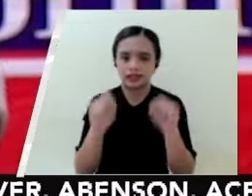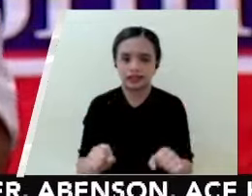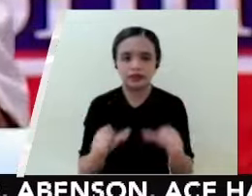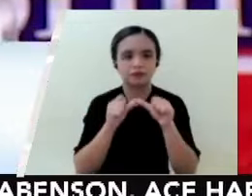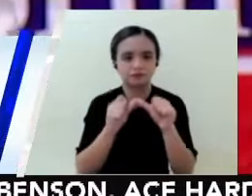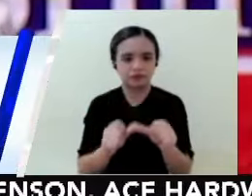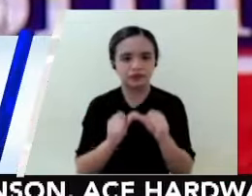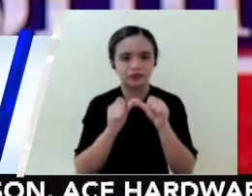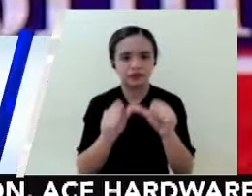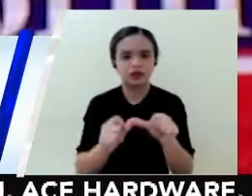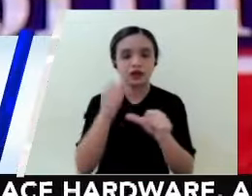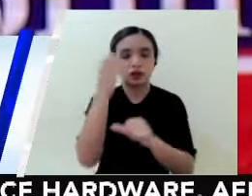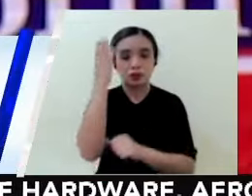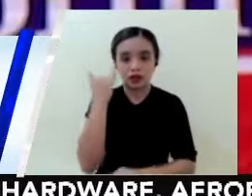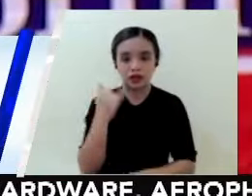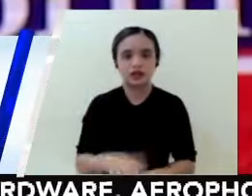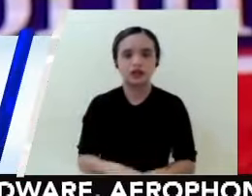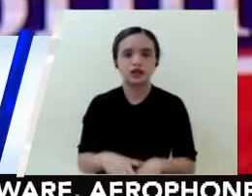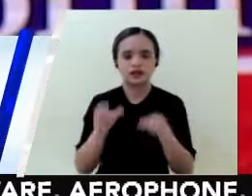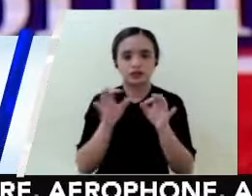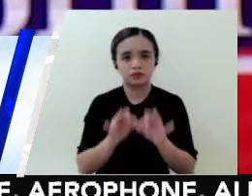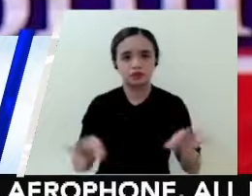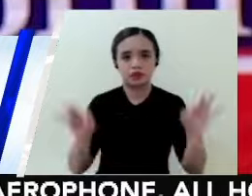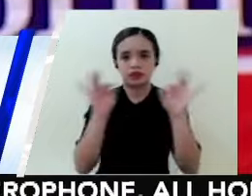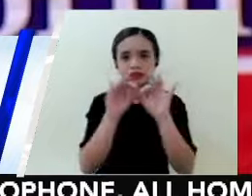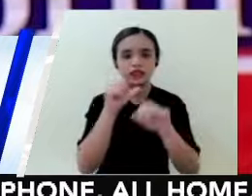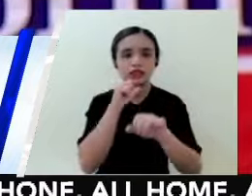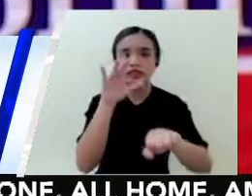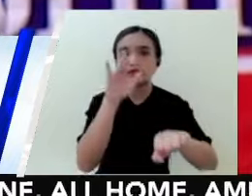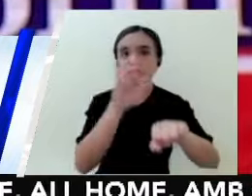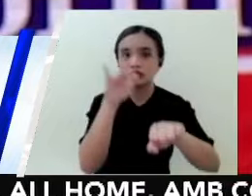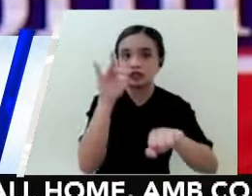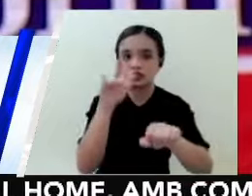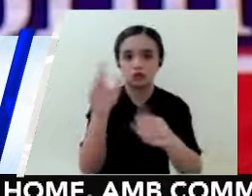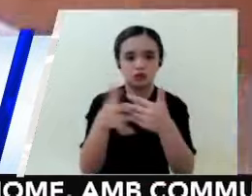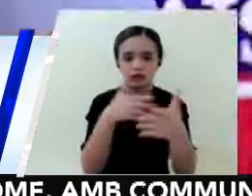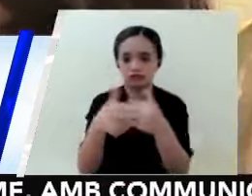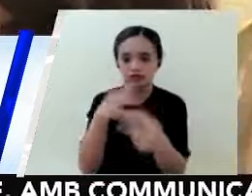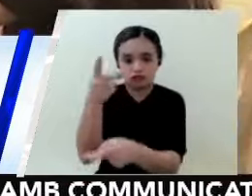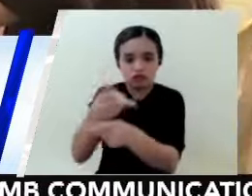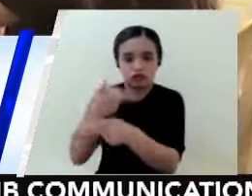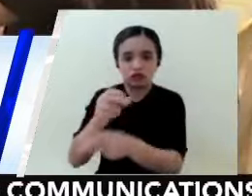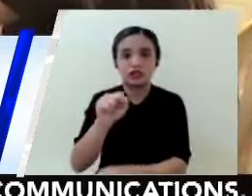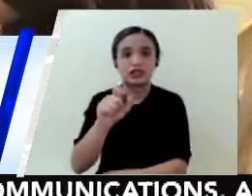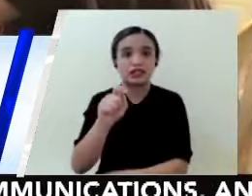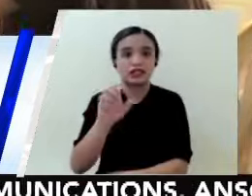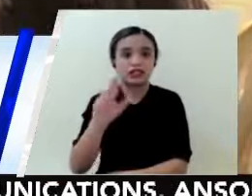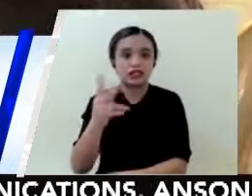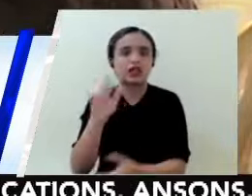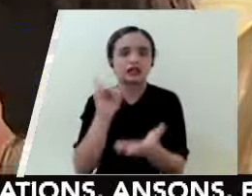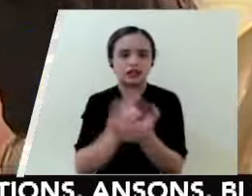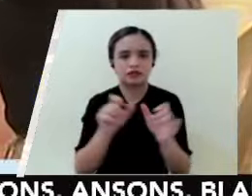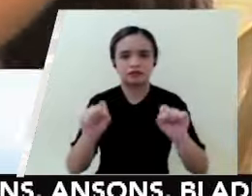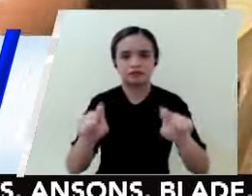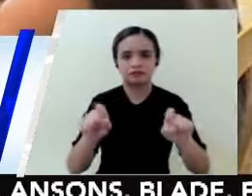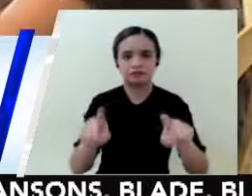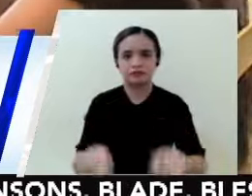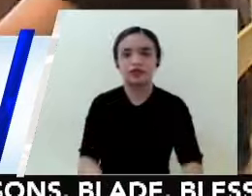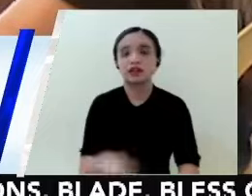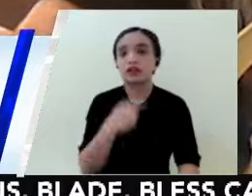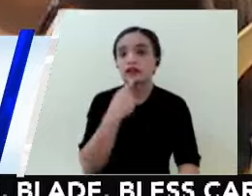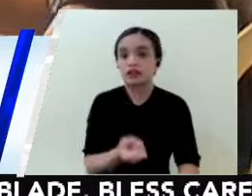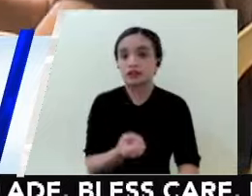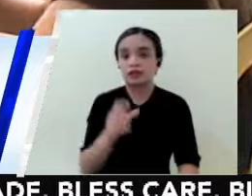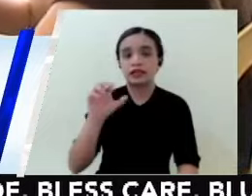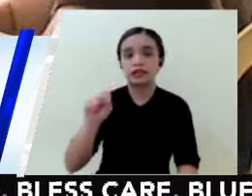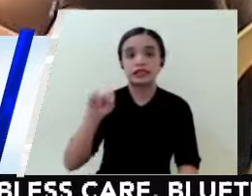basta po hindi naman po nagalaw yung buffer stock, talagang ibibenta po nila yan. Sabi naman ng Samahang Industriya ng Agrikultura o